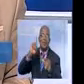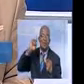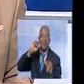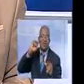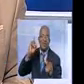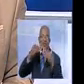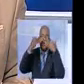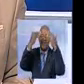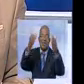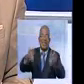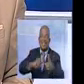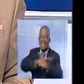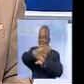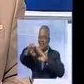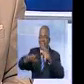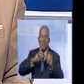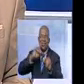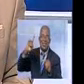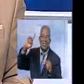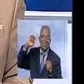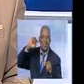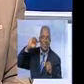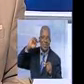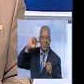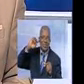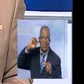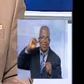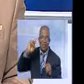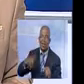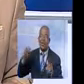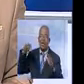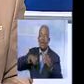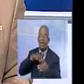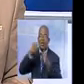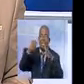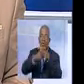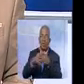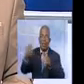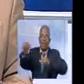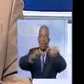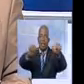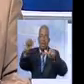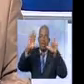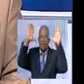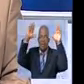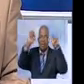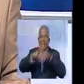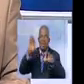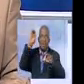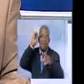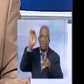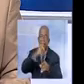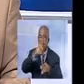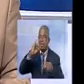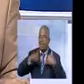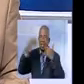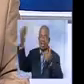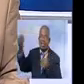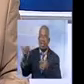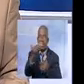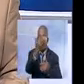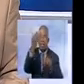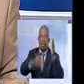1. Commençons ce journal par les activités du président de la République Alassane Ouattara. Il a reçu le directeur